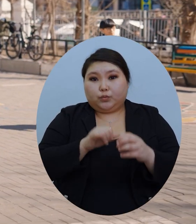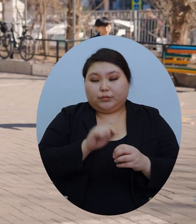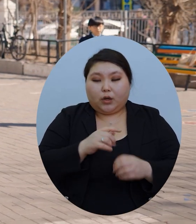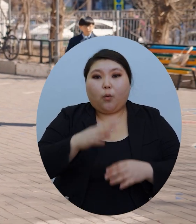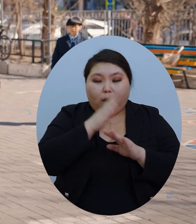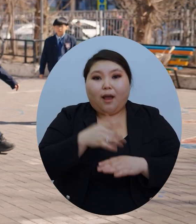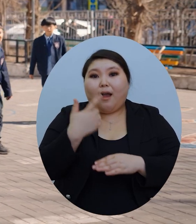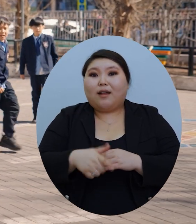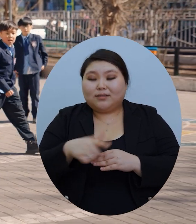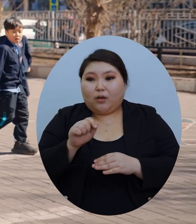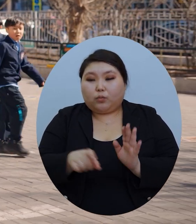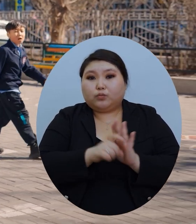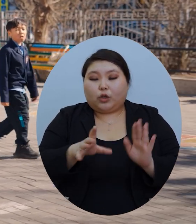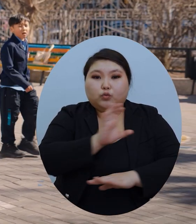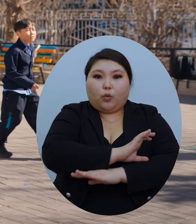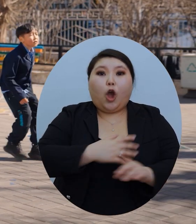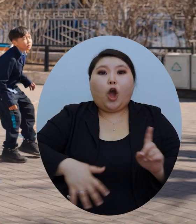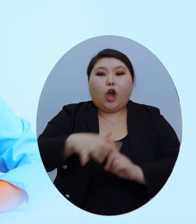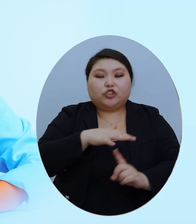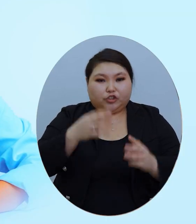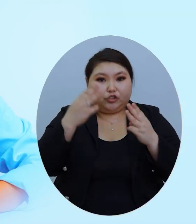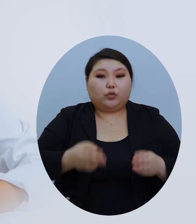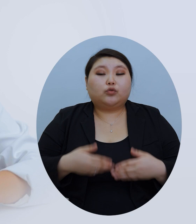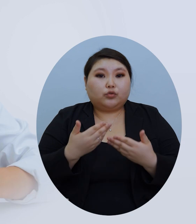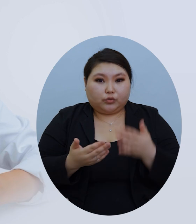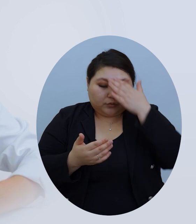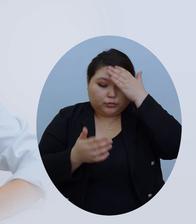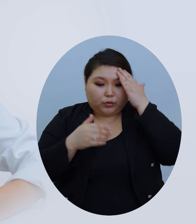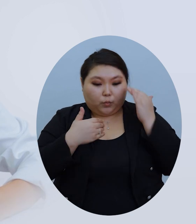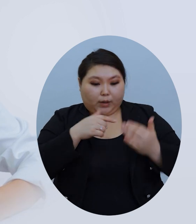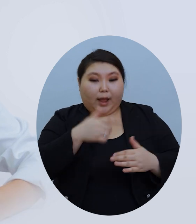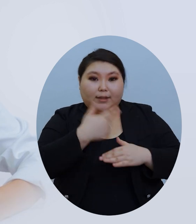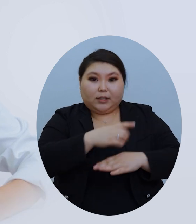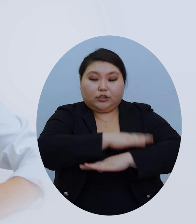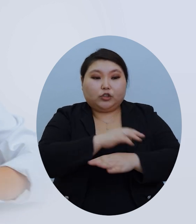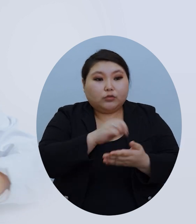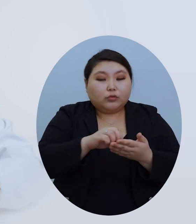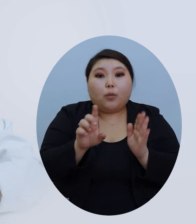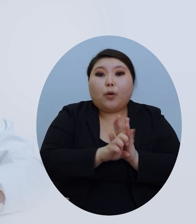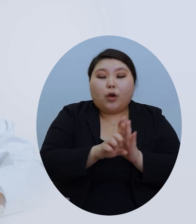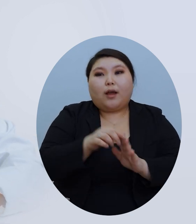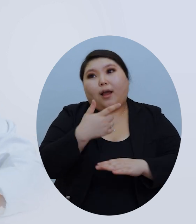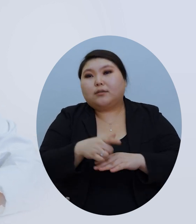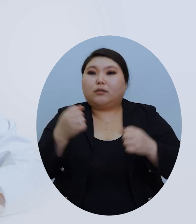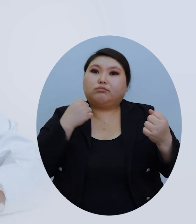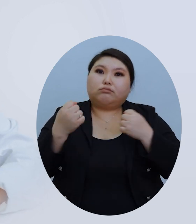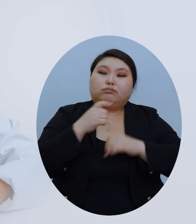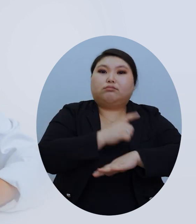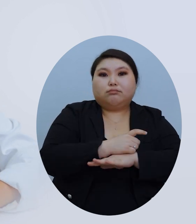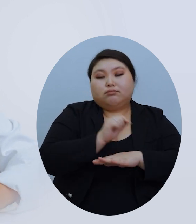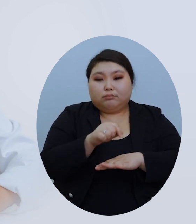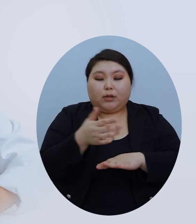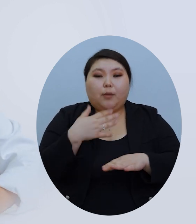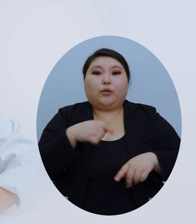орчинд шийдэж өгсөн байдаг. Хүүхдийн гадаа хичээлэх боломжтой хичээлүүдийг нь гадаа оруулаад тухайн хүүхэд өдөрт 90 минут